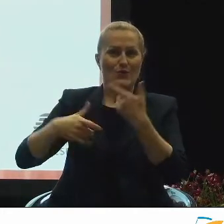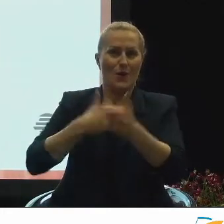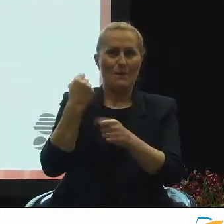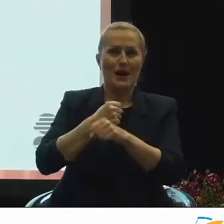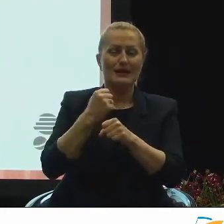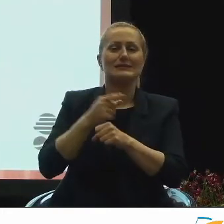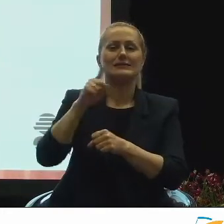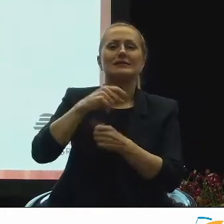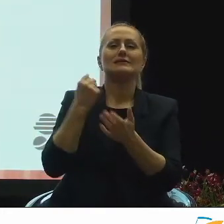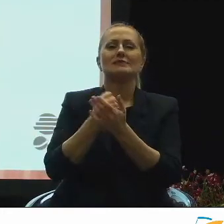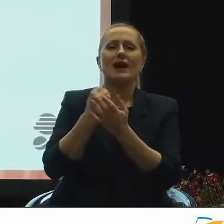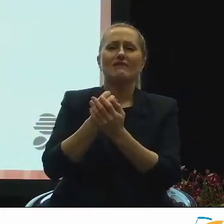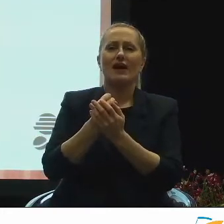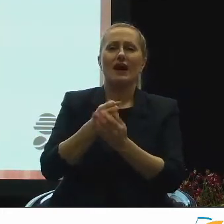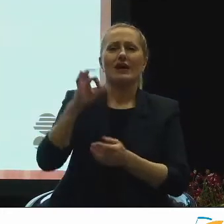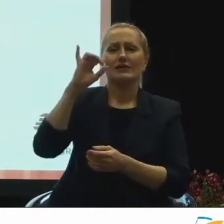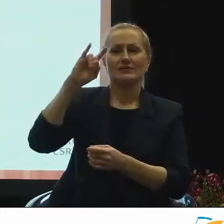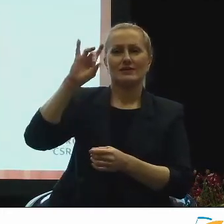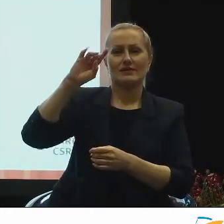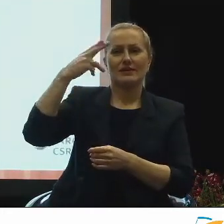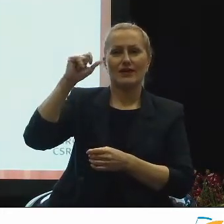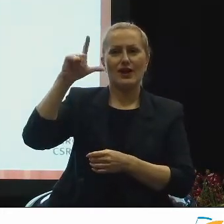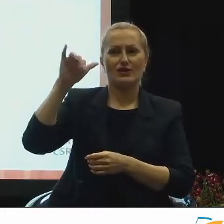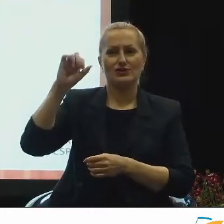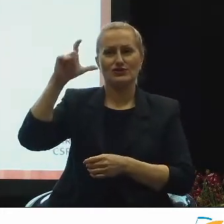sprawie sygnalistów, czyli